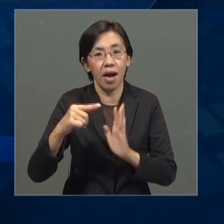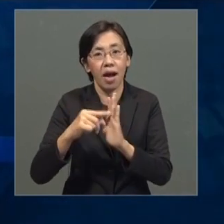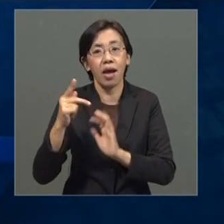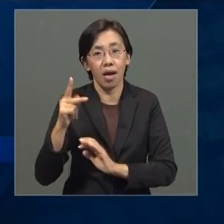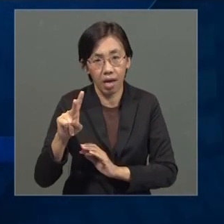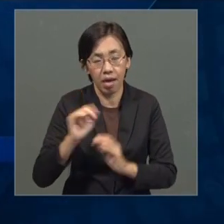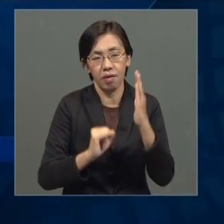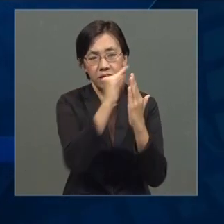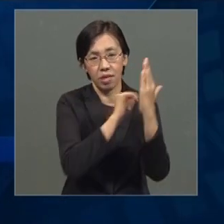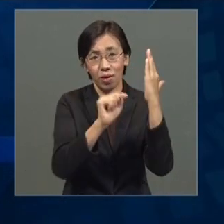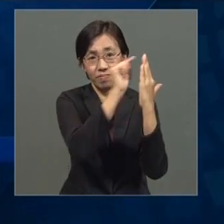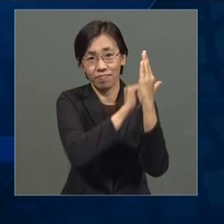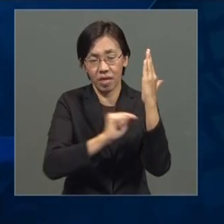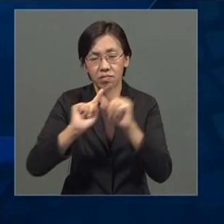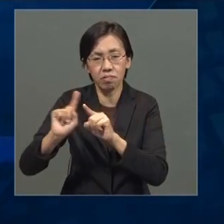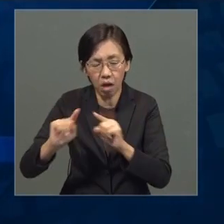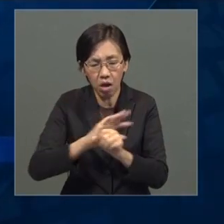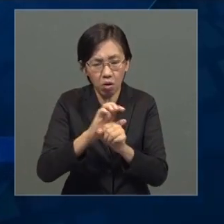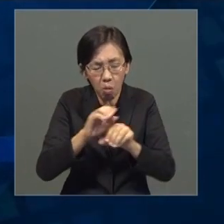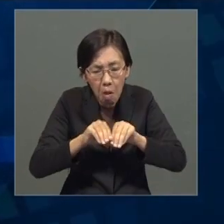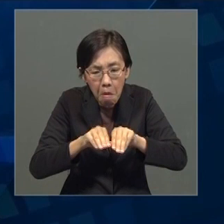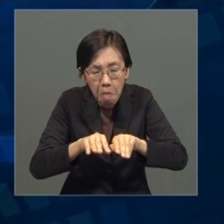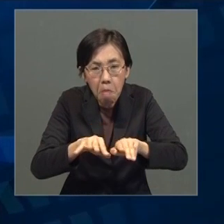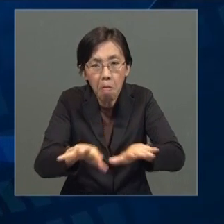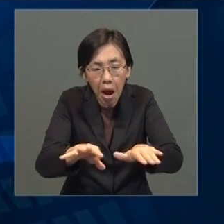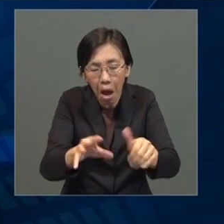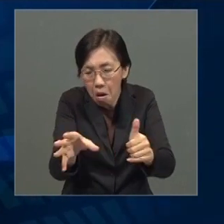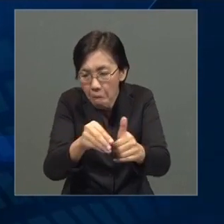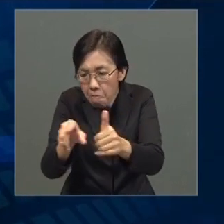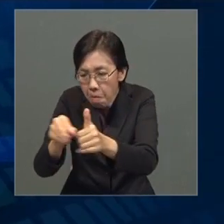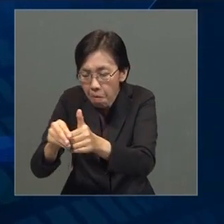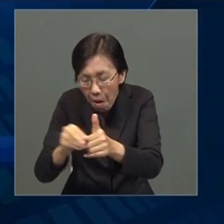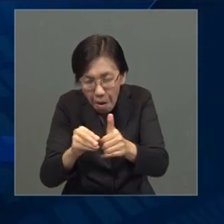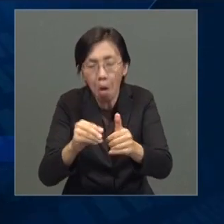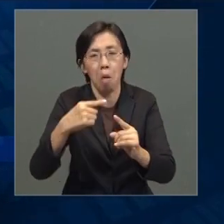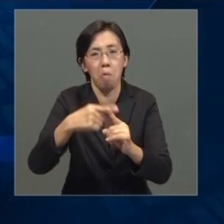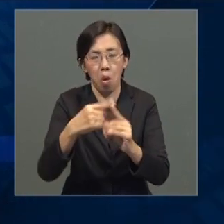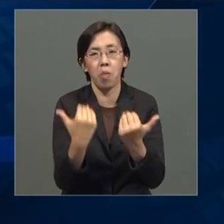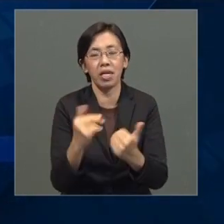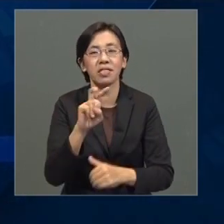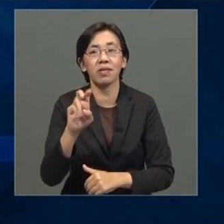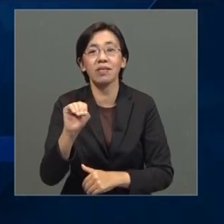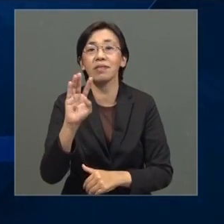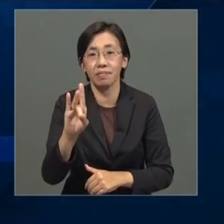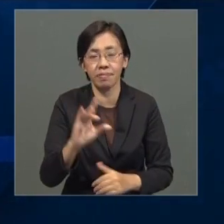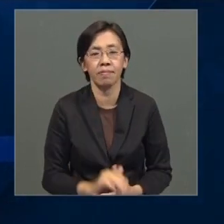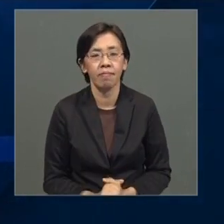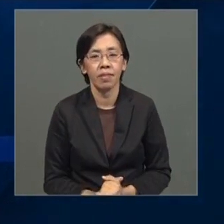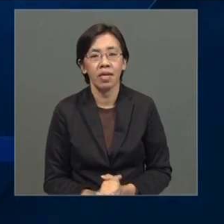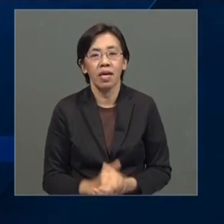อื่นๆที่มีการแพร่กระจายไปนั่นเองนะคะยังเป็นกลุ่มก้อนเดียวกันการติดเชื้อในประเทศวันนี้รายงานทั้